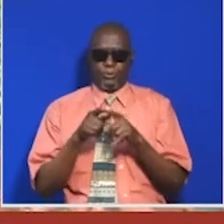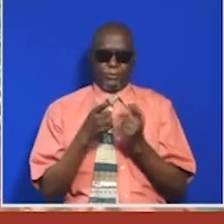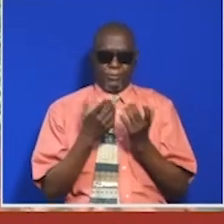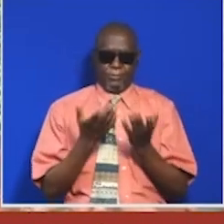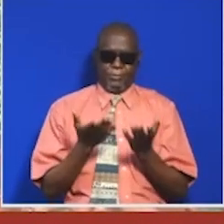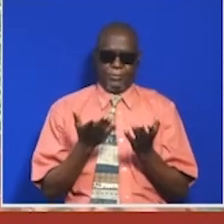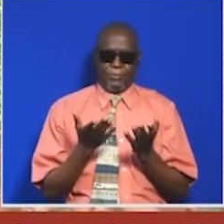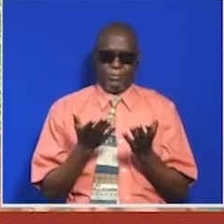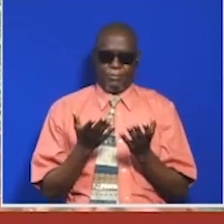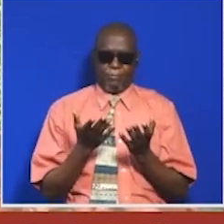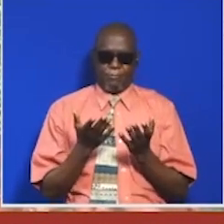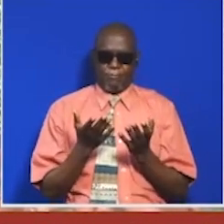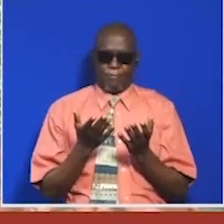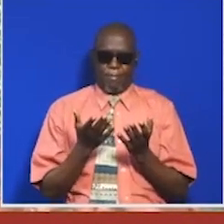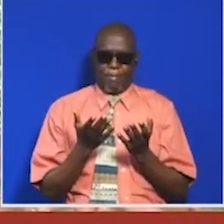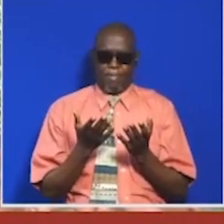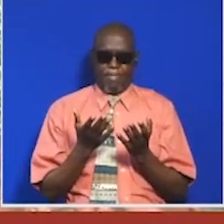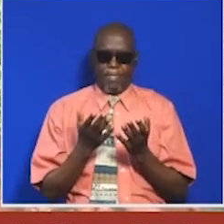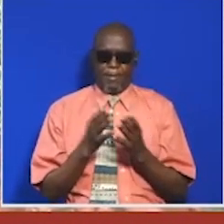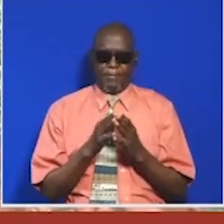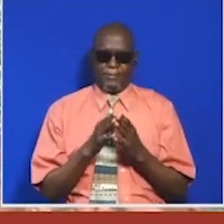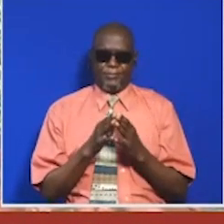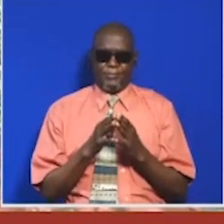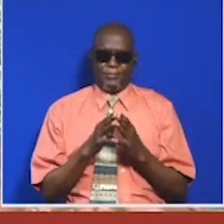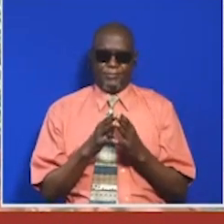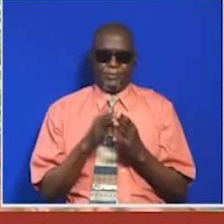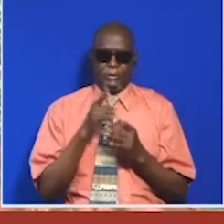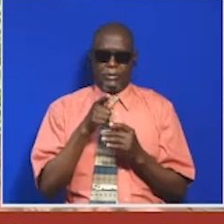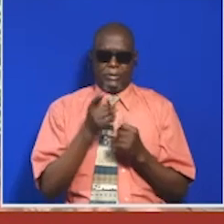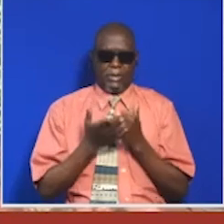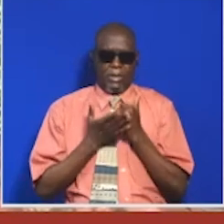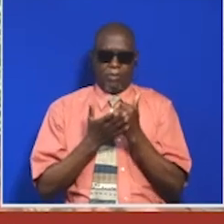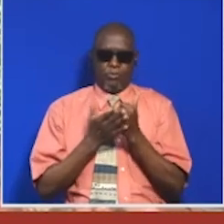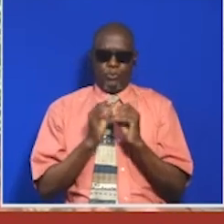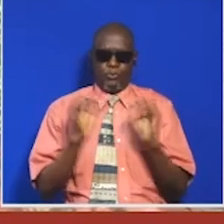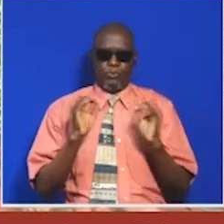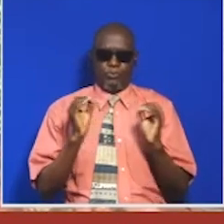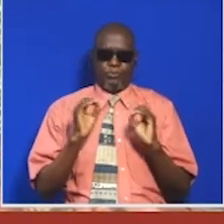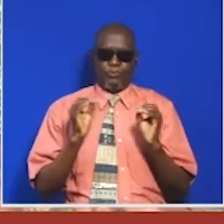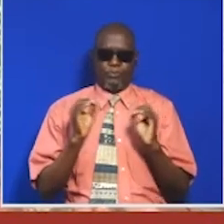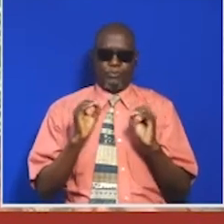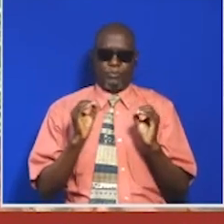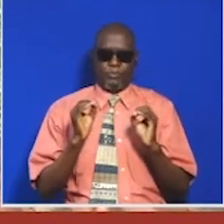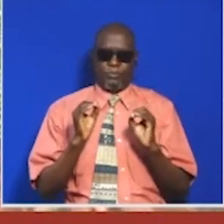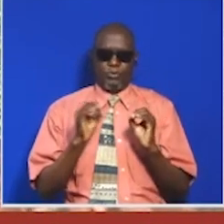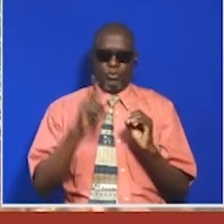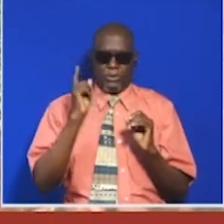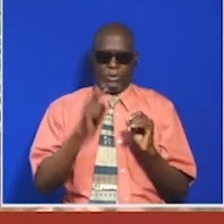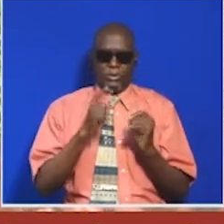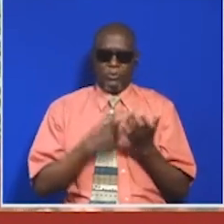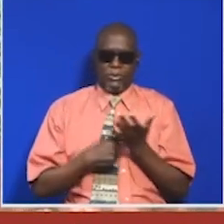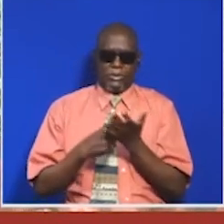Marakwet, ya Karmojong Uganda hapa, haisaidii. Let's craft a solution around that.